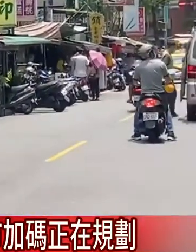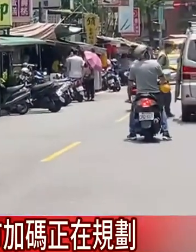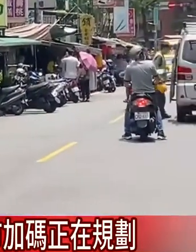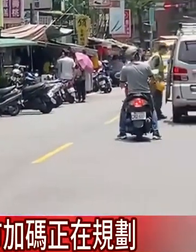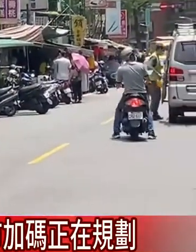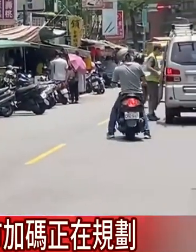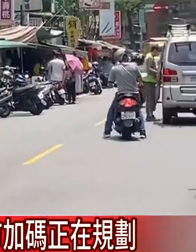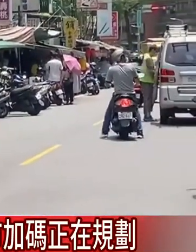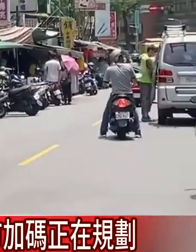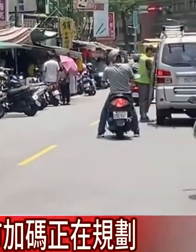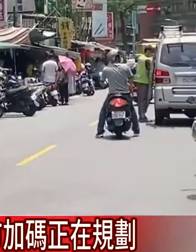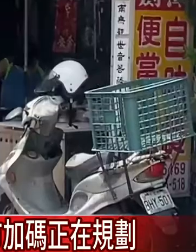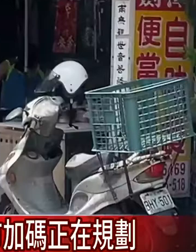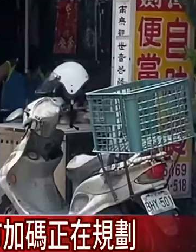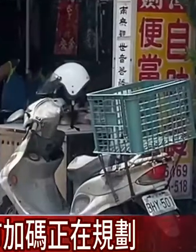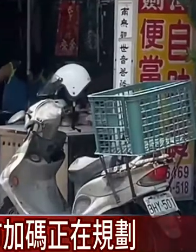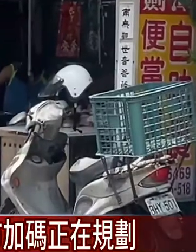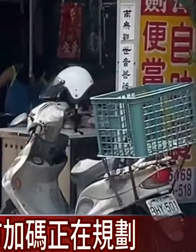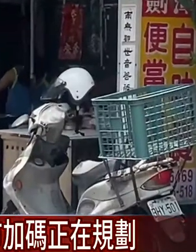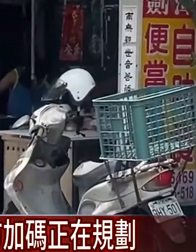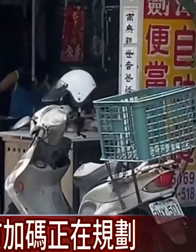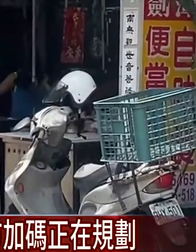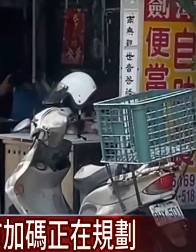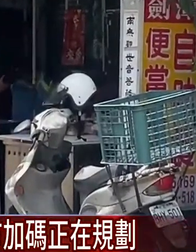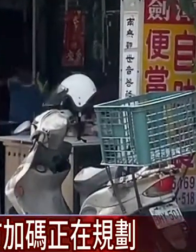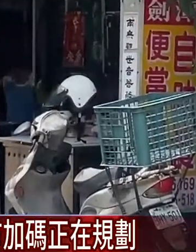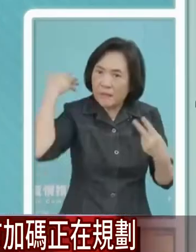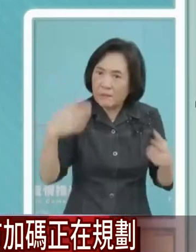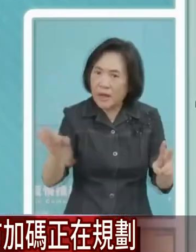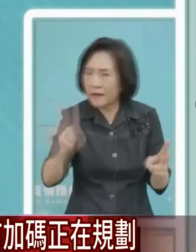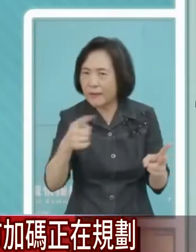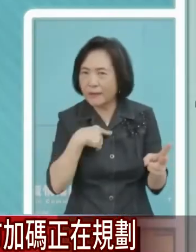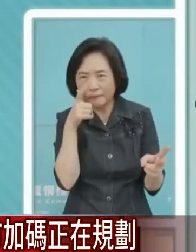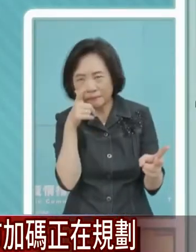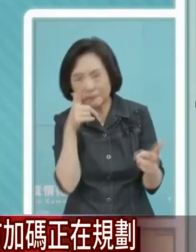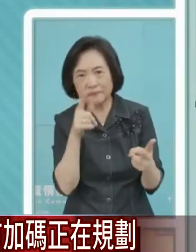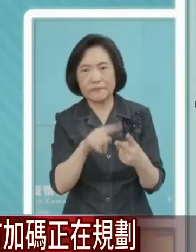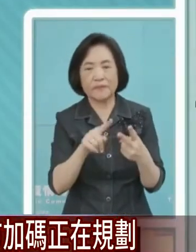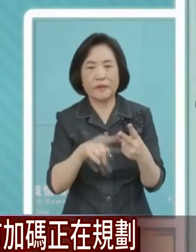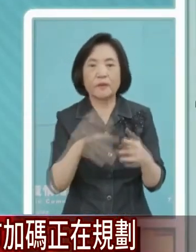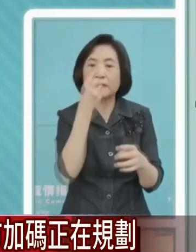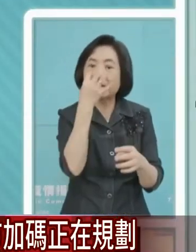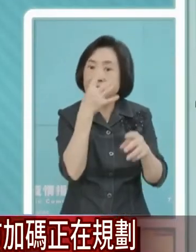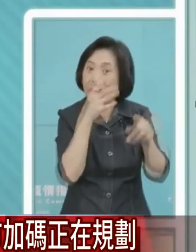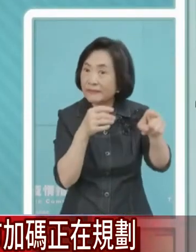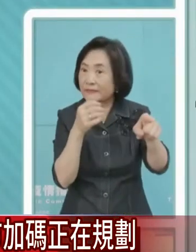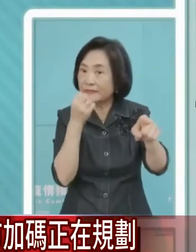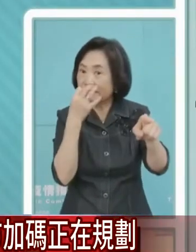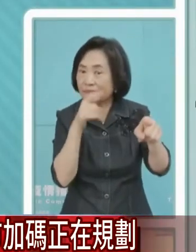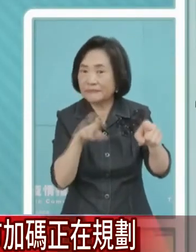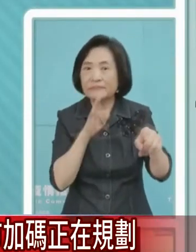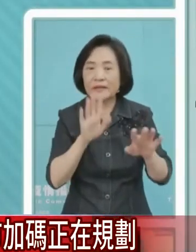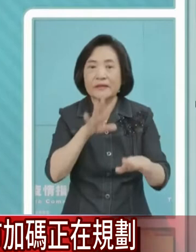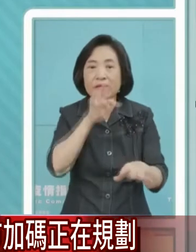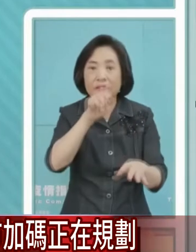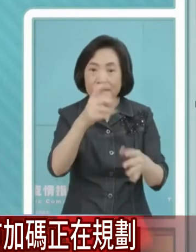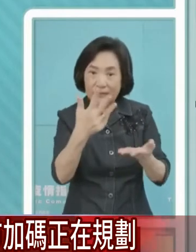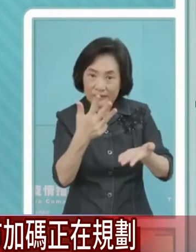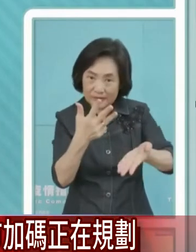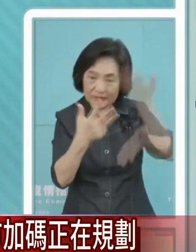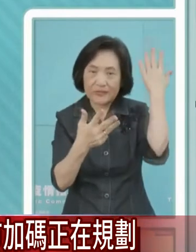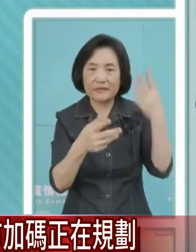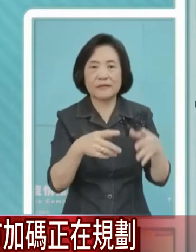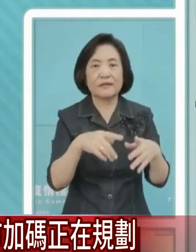北市长柯文哲对此大喊很 low。 我们看看哦，香港你知道哦，现在是18岁以上每